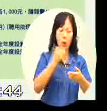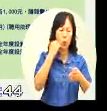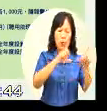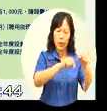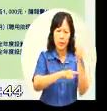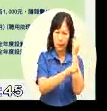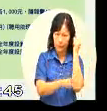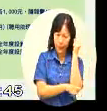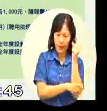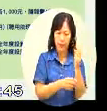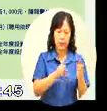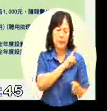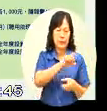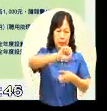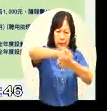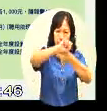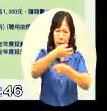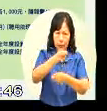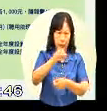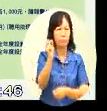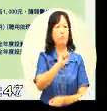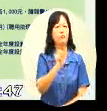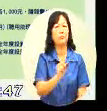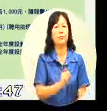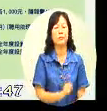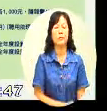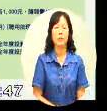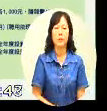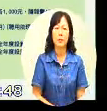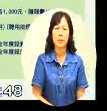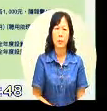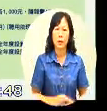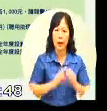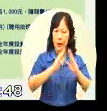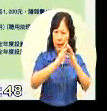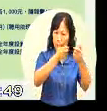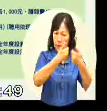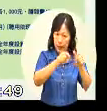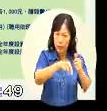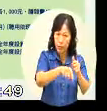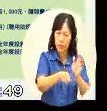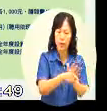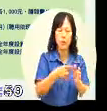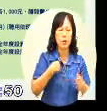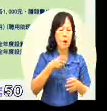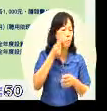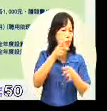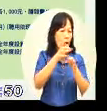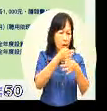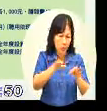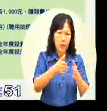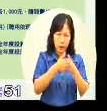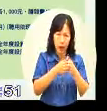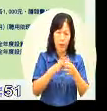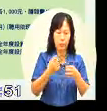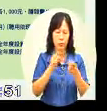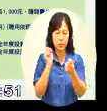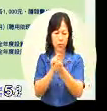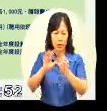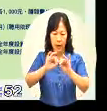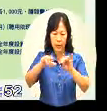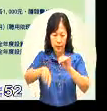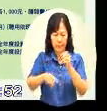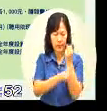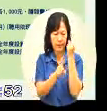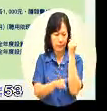自行增加其费用。换句话说呢，议员要领薪水呢，就是地方民代自己条